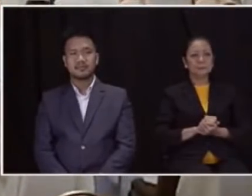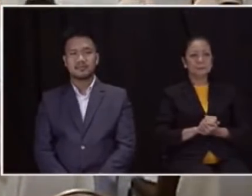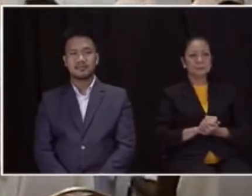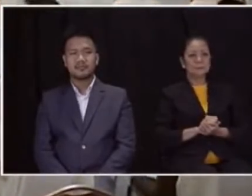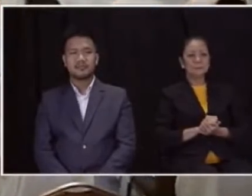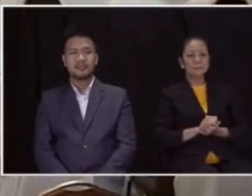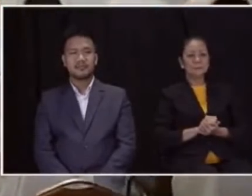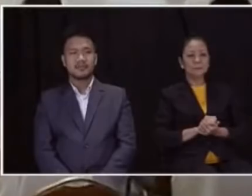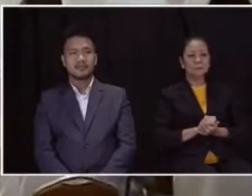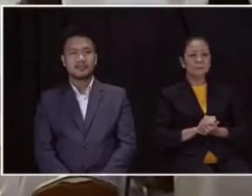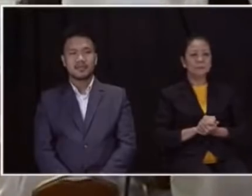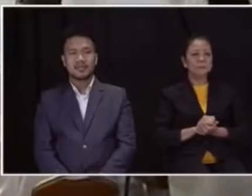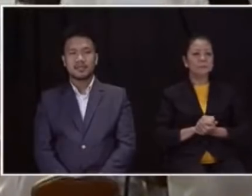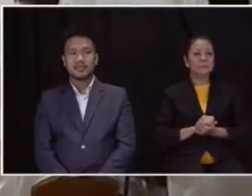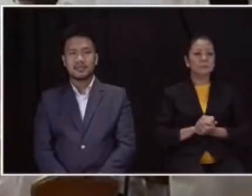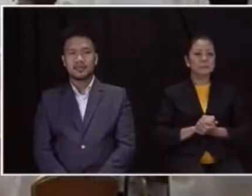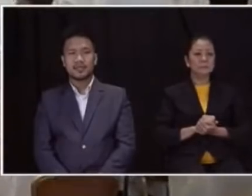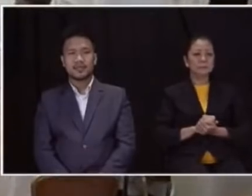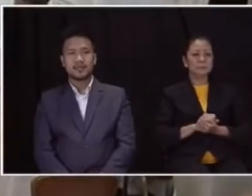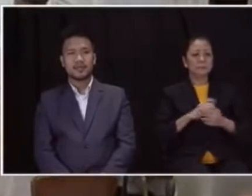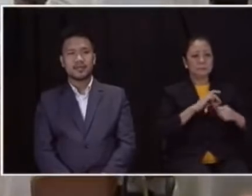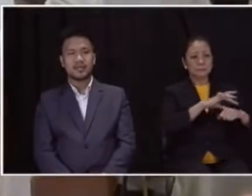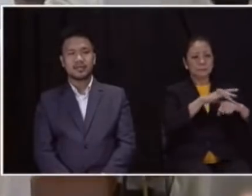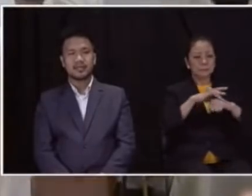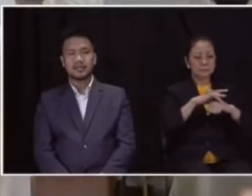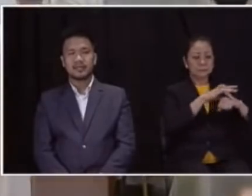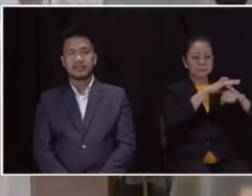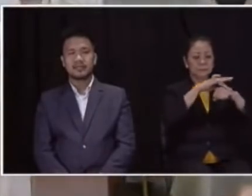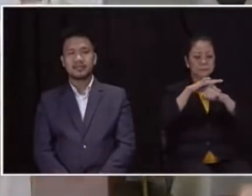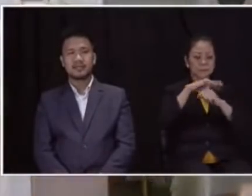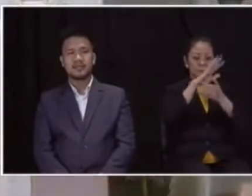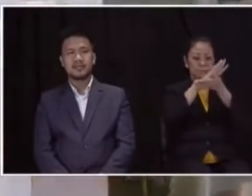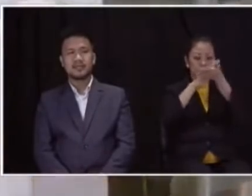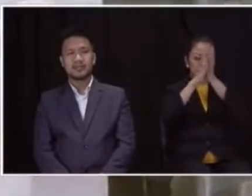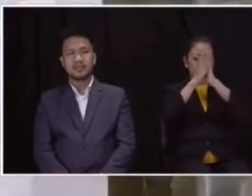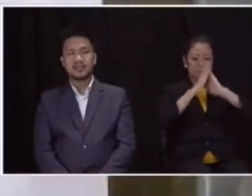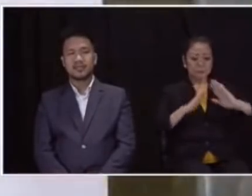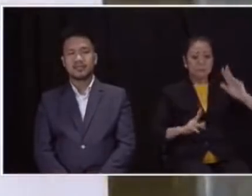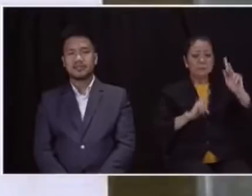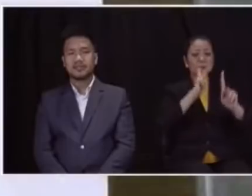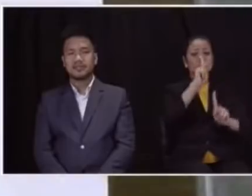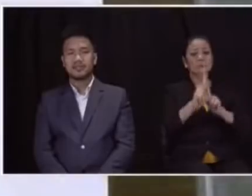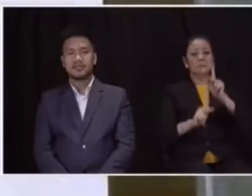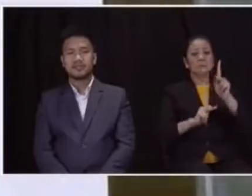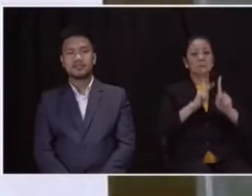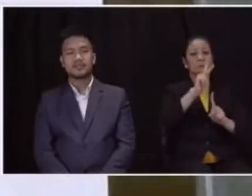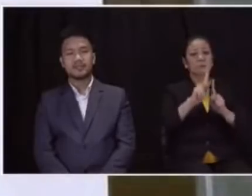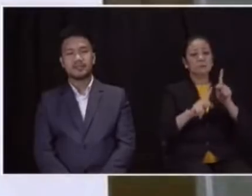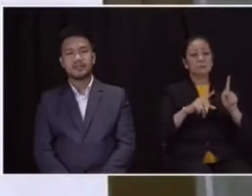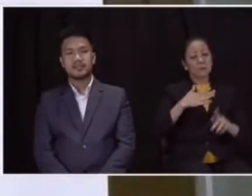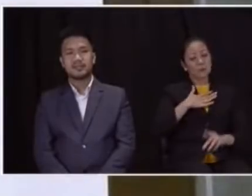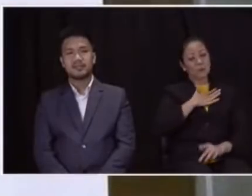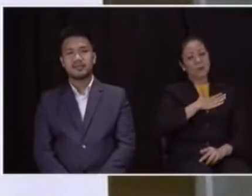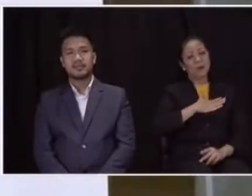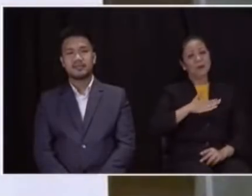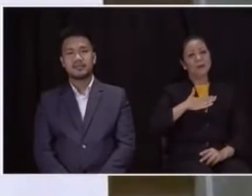kapayapaan. Sa lupa'y kapayapaan, sa mga tao may mabuti